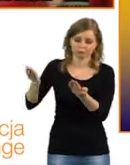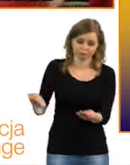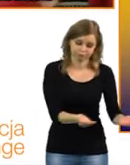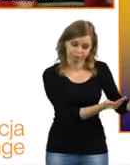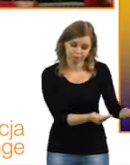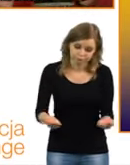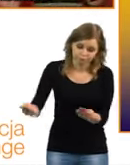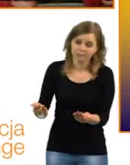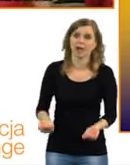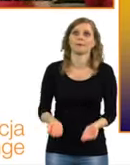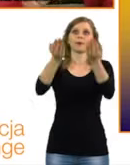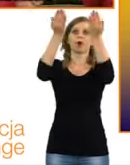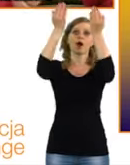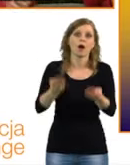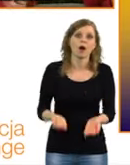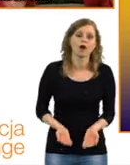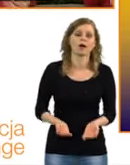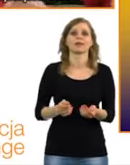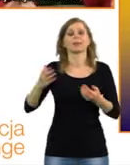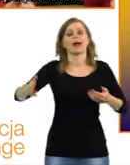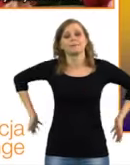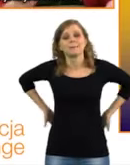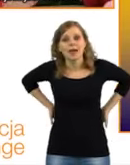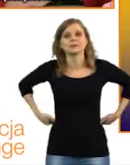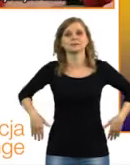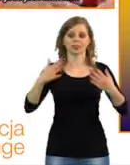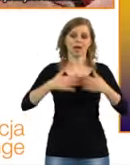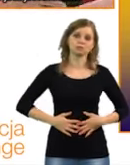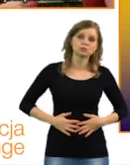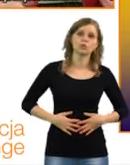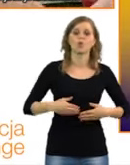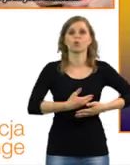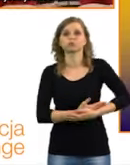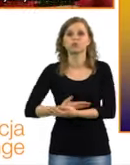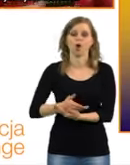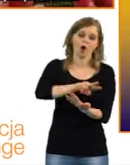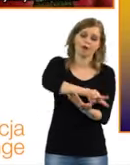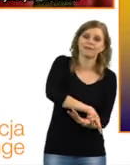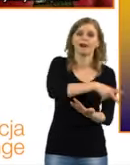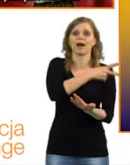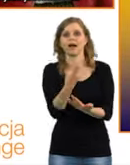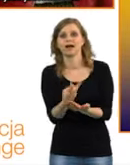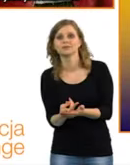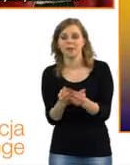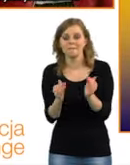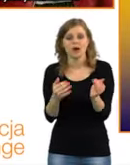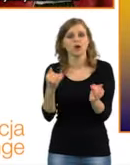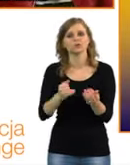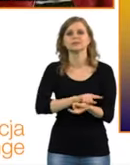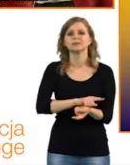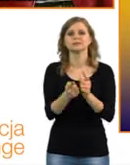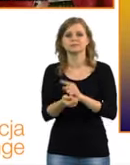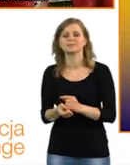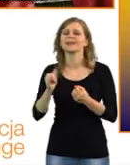również bujania w poziomie, na plecach, na brzuchu. Odwracaj to dziecko, jeśli jest